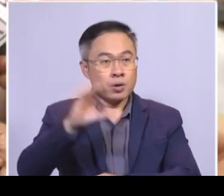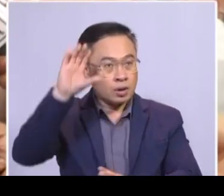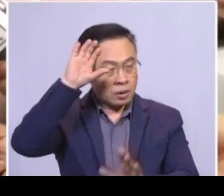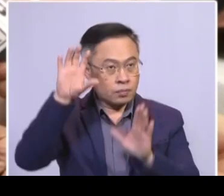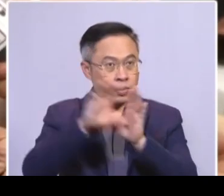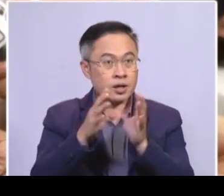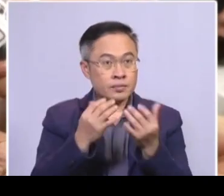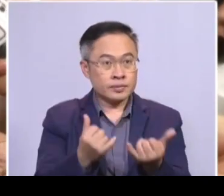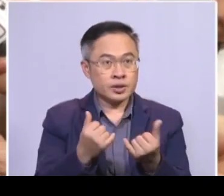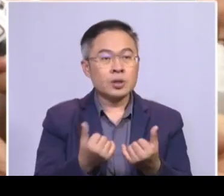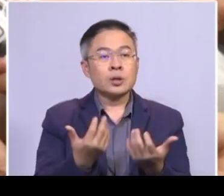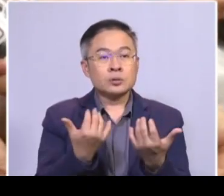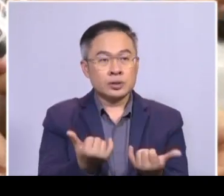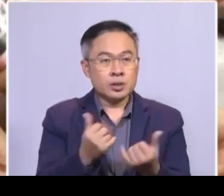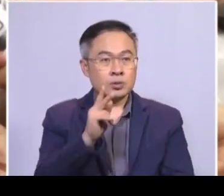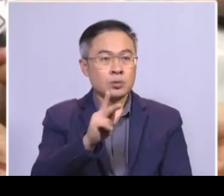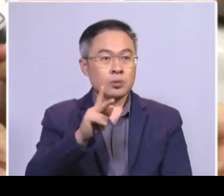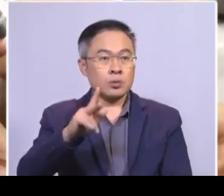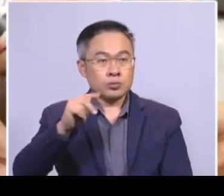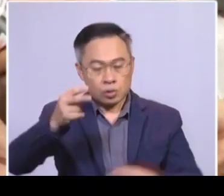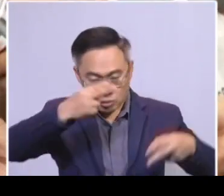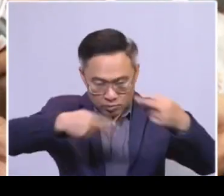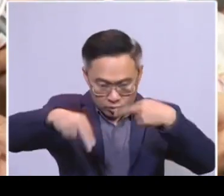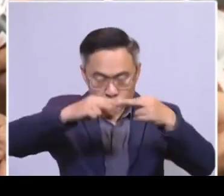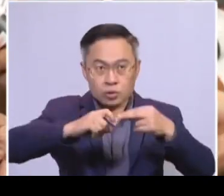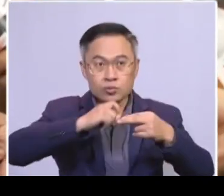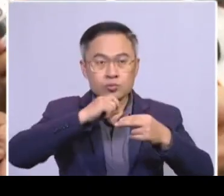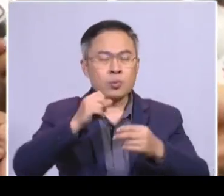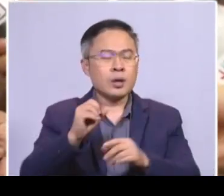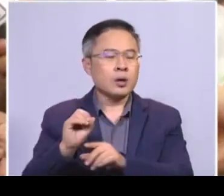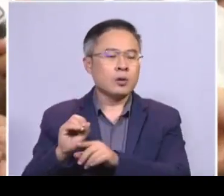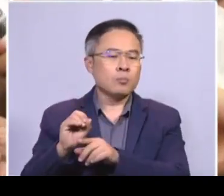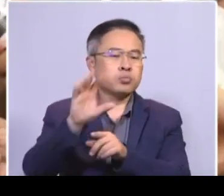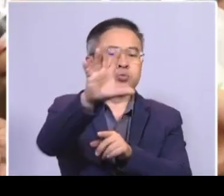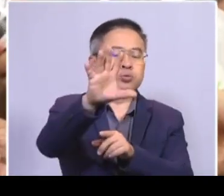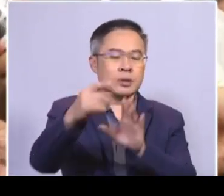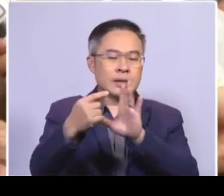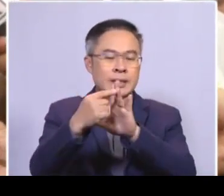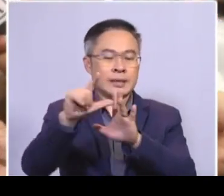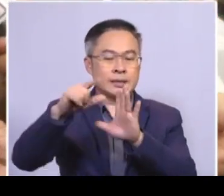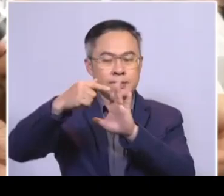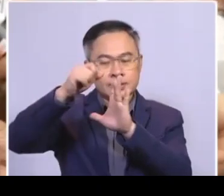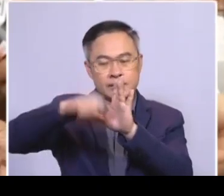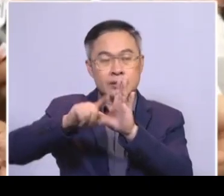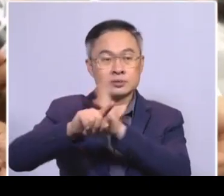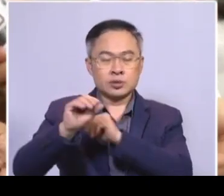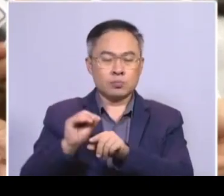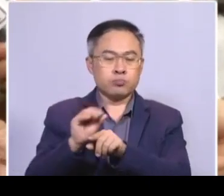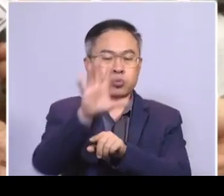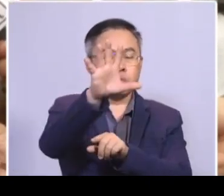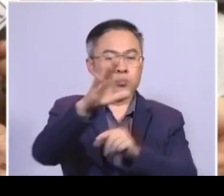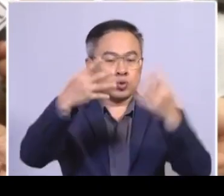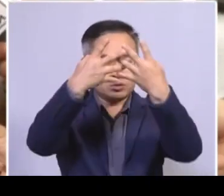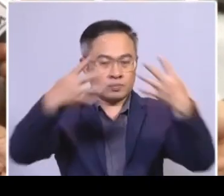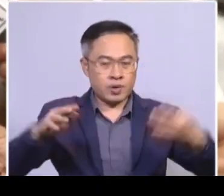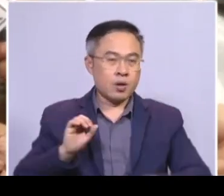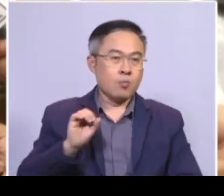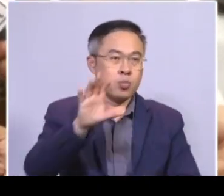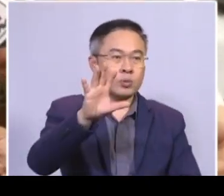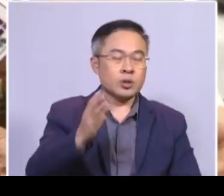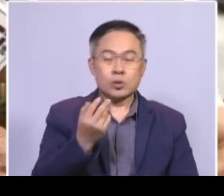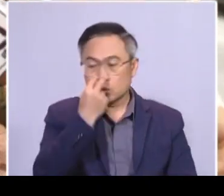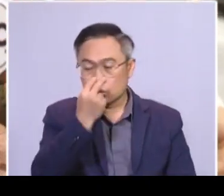แบบนี้บอกว่าอยู่ระหว่างการตรวจสอบว่าการยิงเลเซอร์ขึ้นหาเสียงดังกล่าวขออนุญาตถูกต้องจากหน่วยง